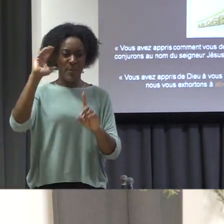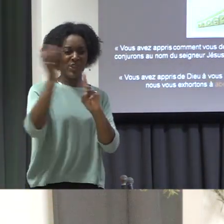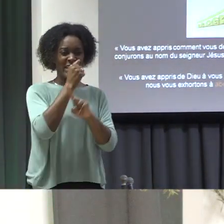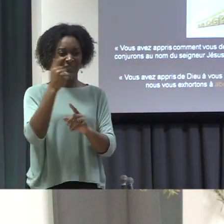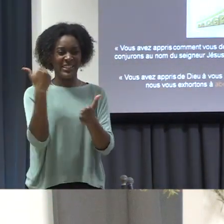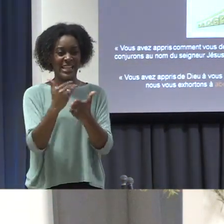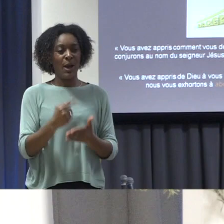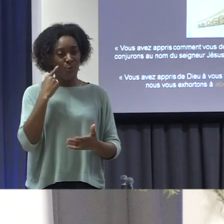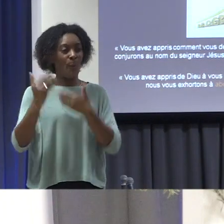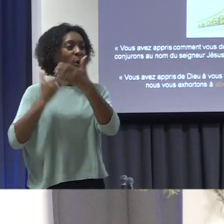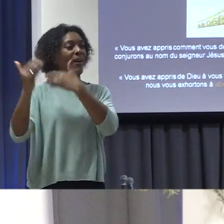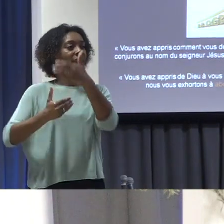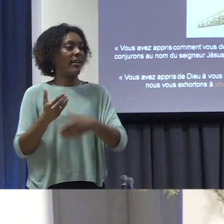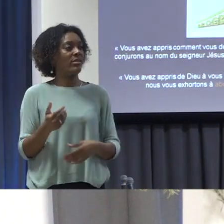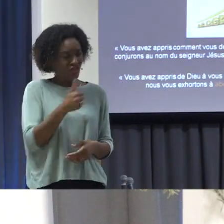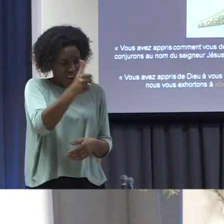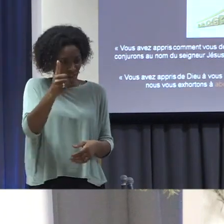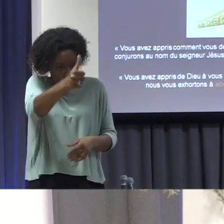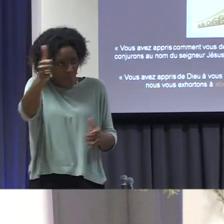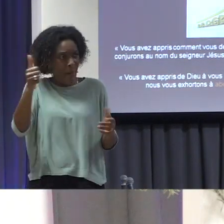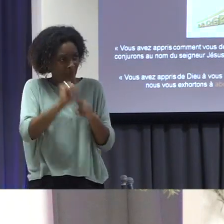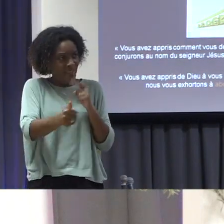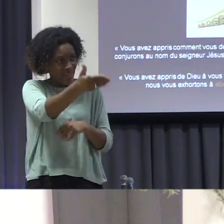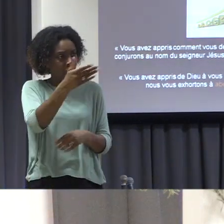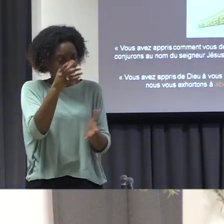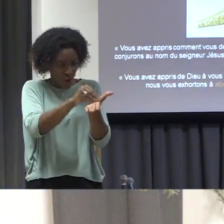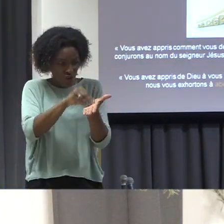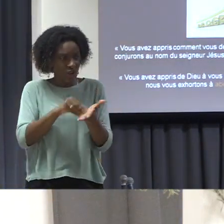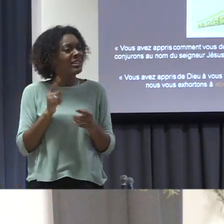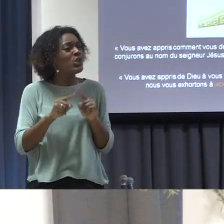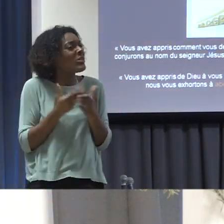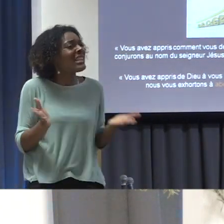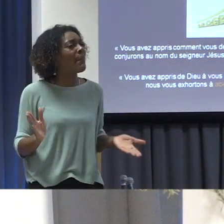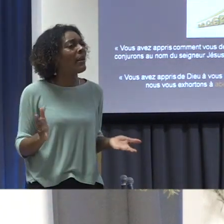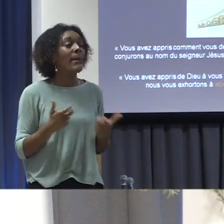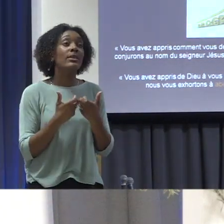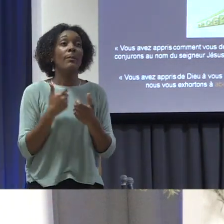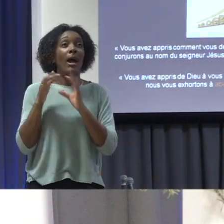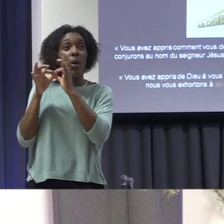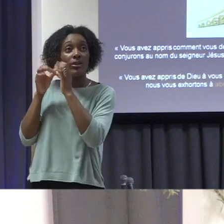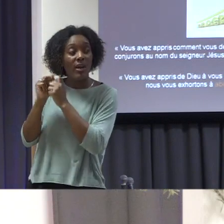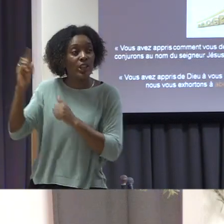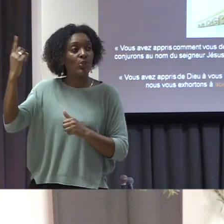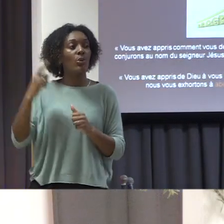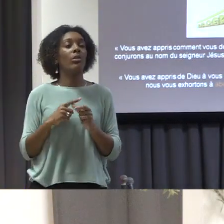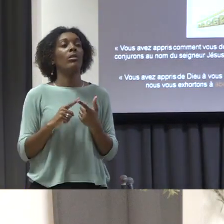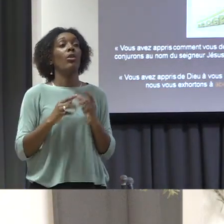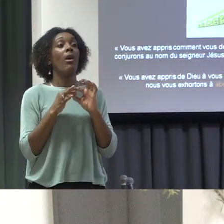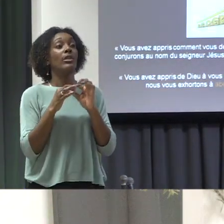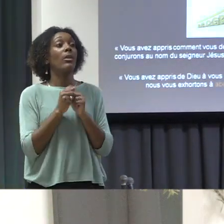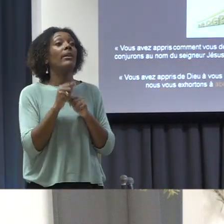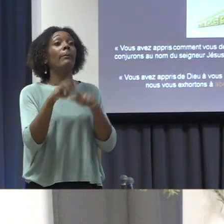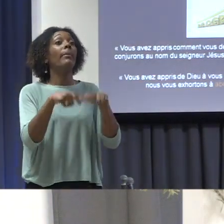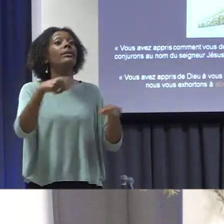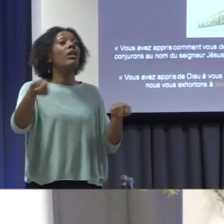des progrès dans un certain nombre de domaines. Des choses simples dans nos relations avec Dieu, dans nos relations